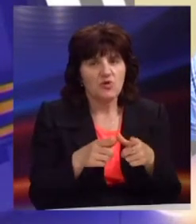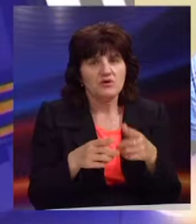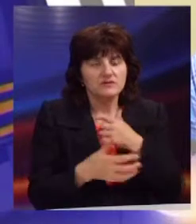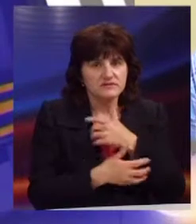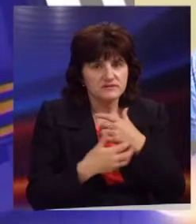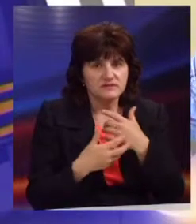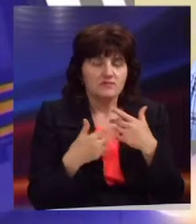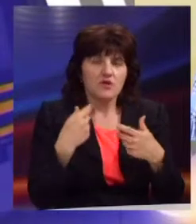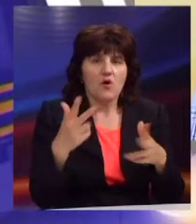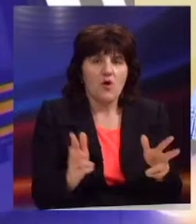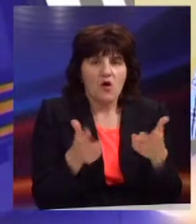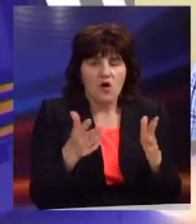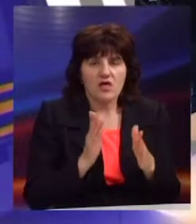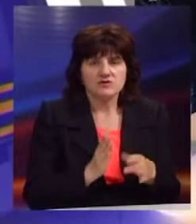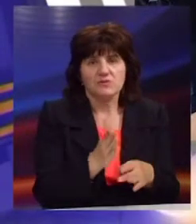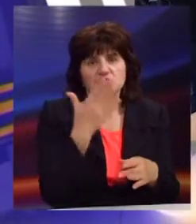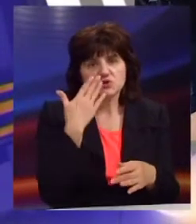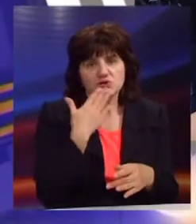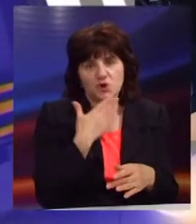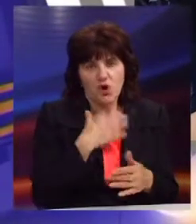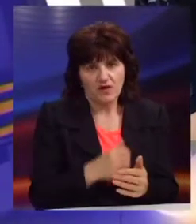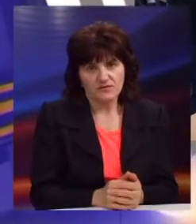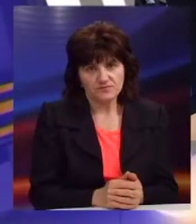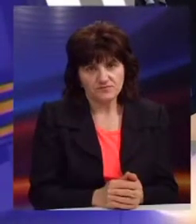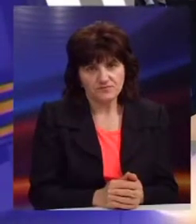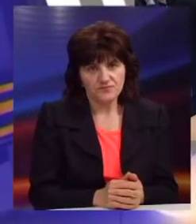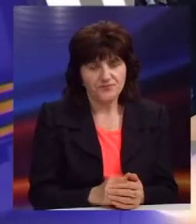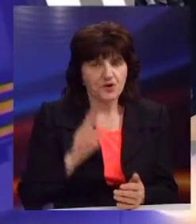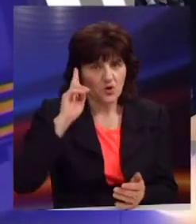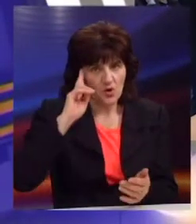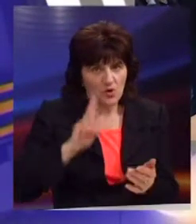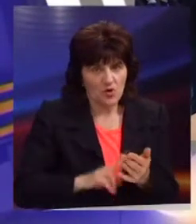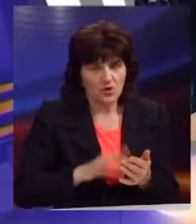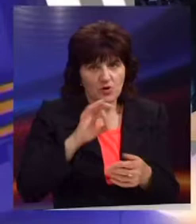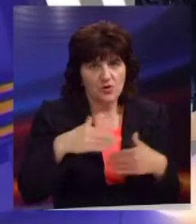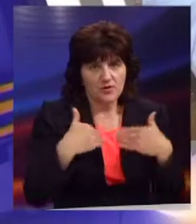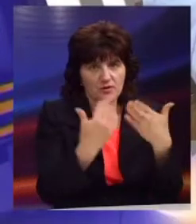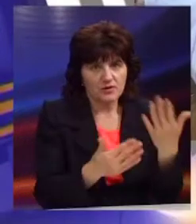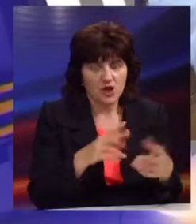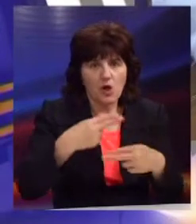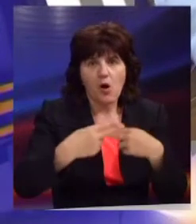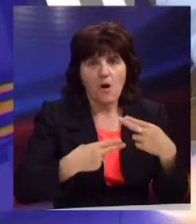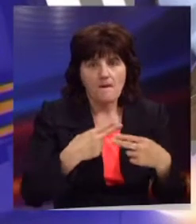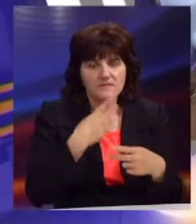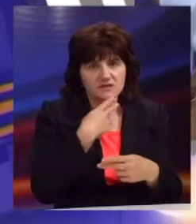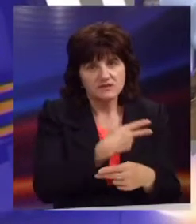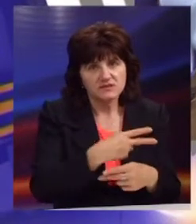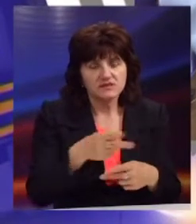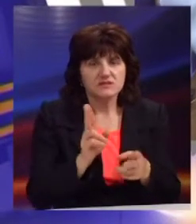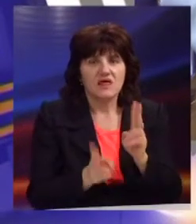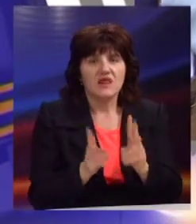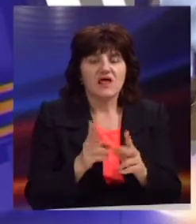neke stvari, da im olakšamo, da kažem, školovanje. Odluku o dodeli školskog pribora donosit će komisija u saradnji sa